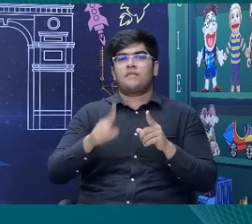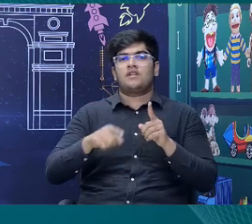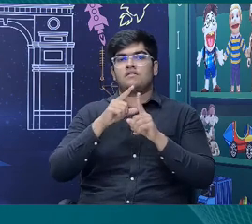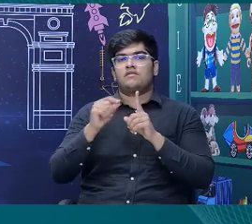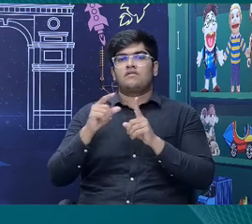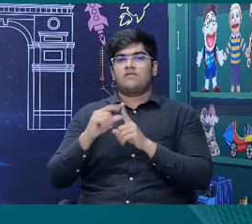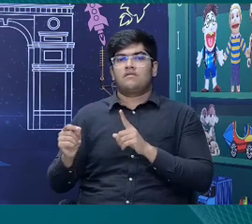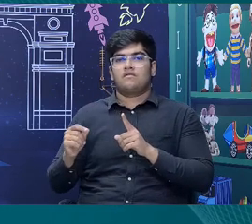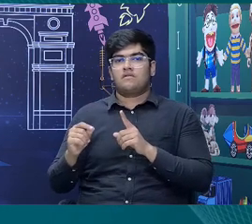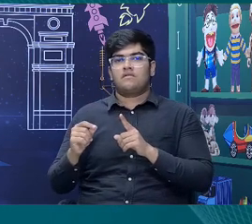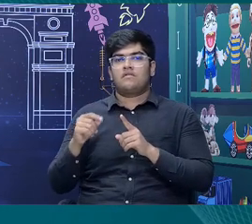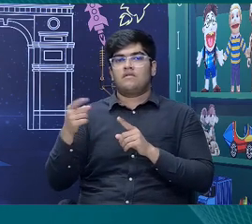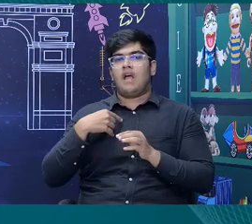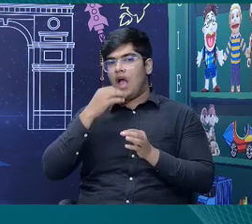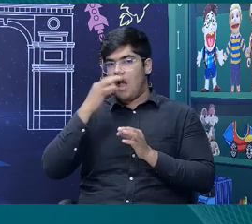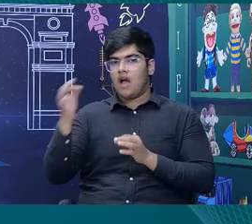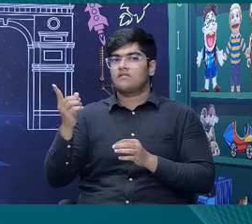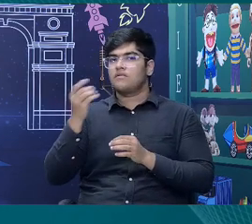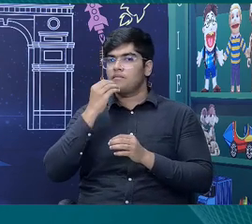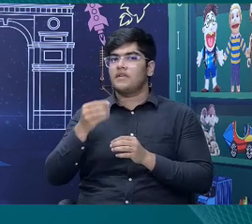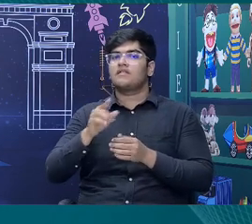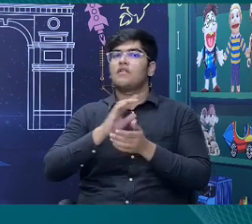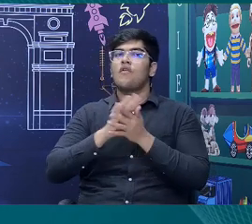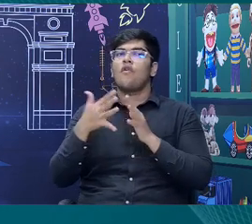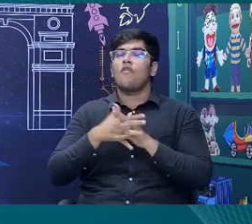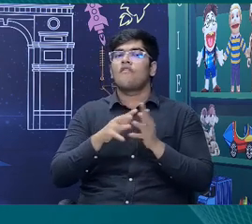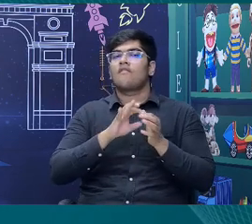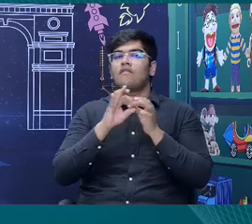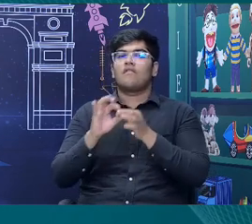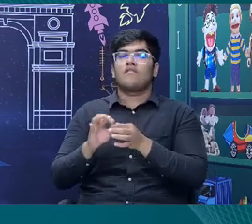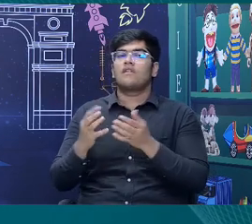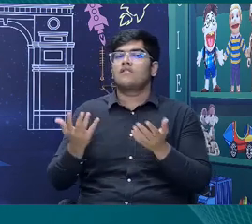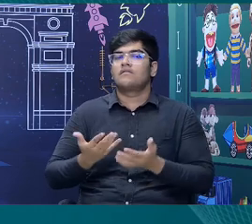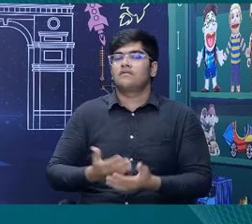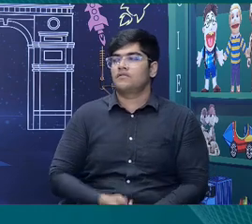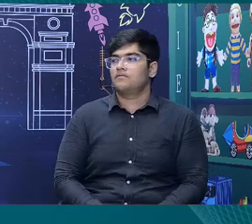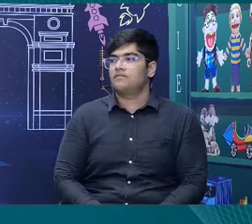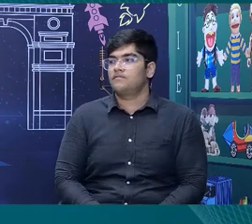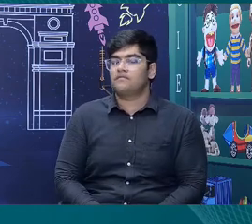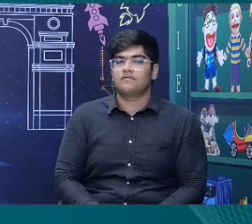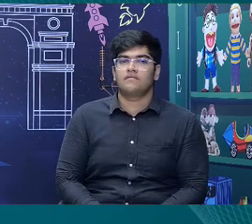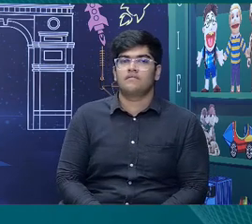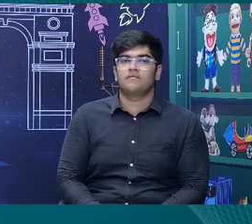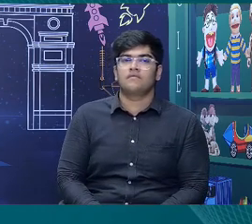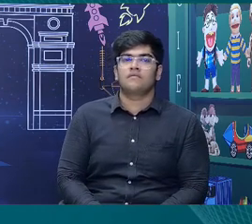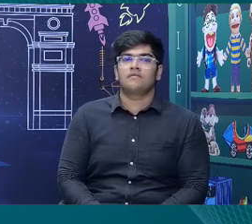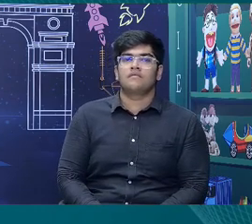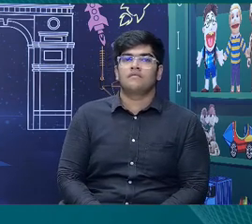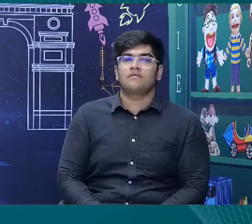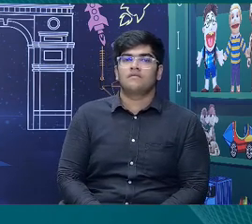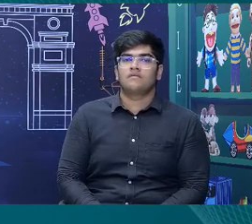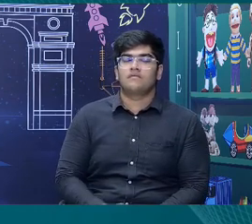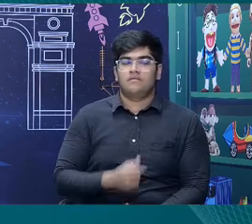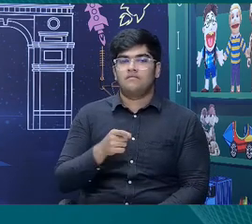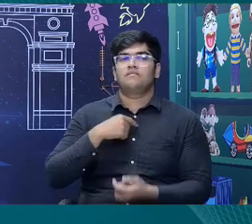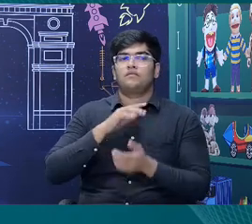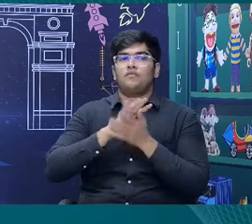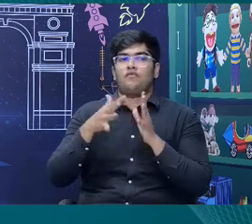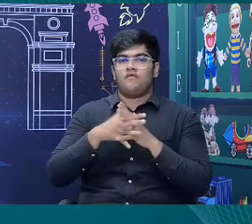हम विधिना जी से जान लेते हैं कि वो क्या है आज स्टूडेंट्स के लिए ओके मैंने होमवर्क बनाया है एक प्रॉपर